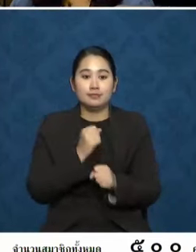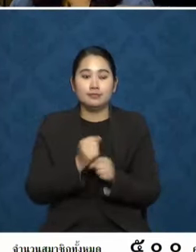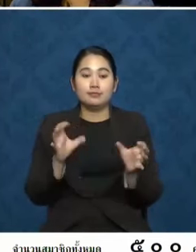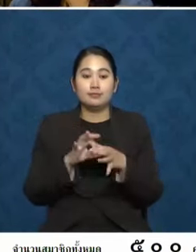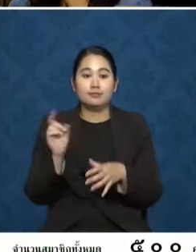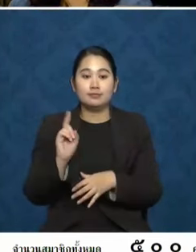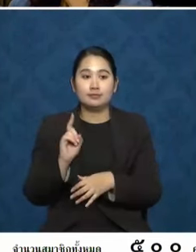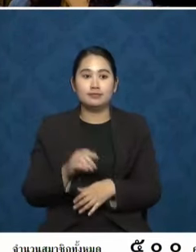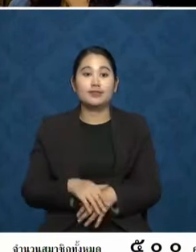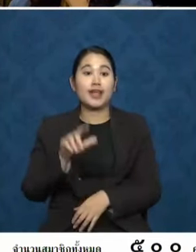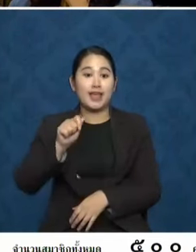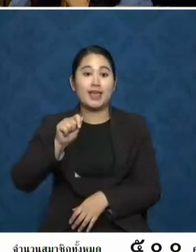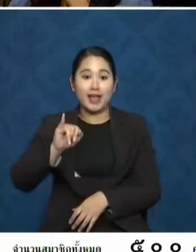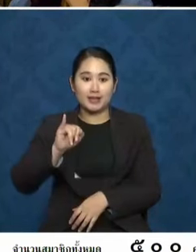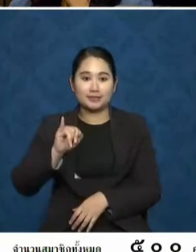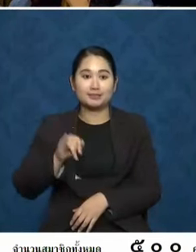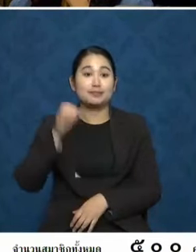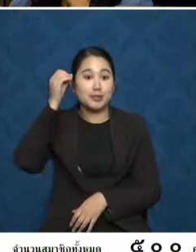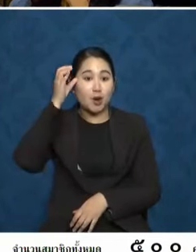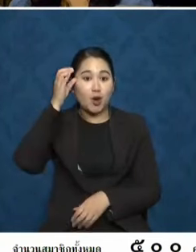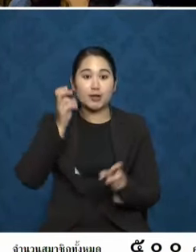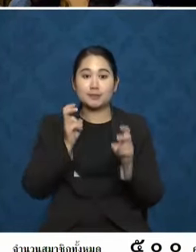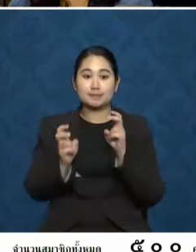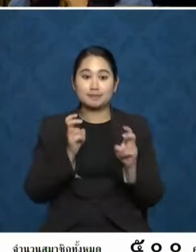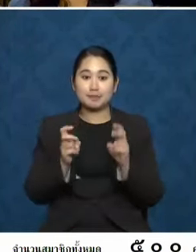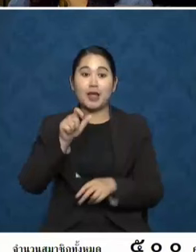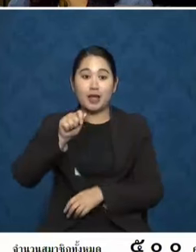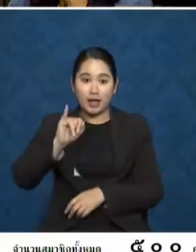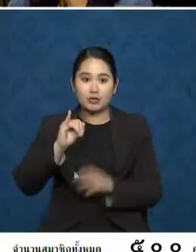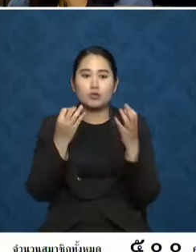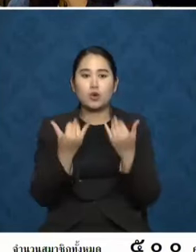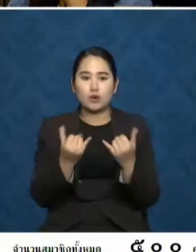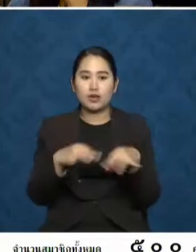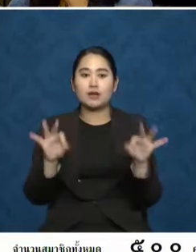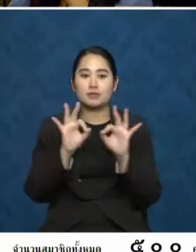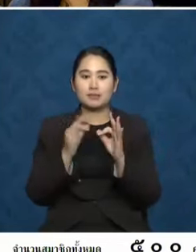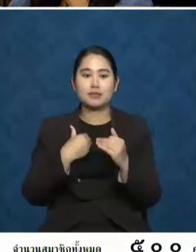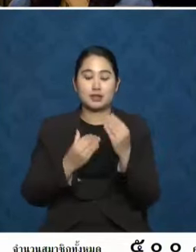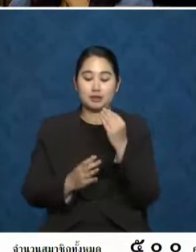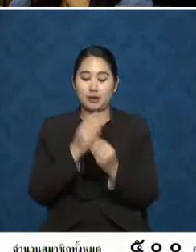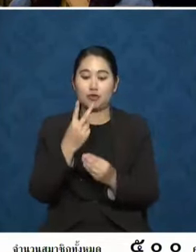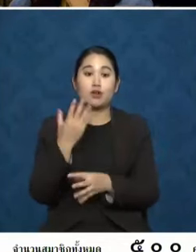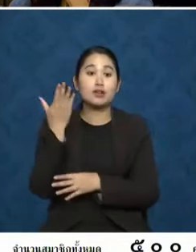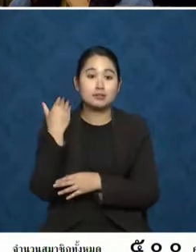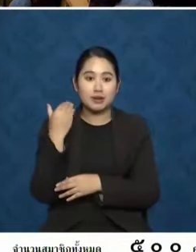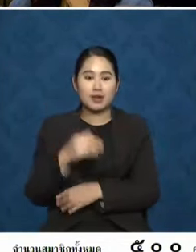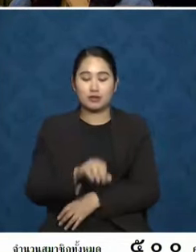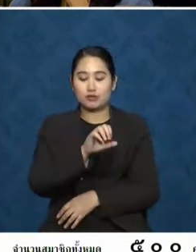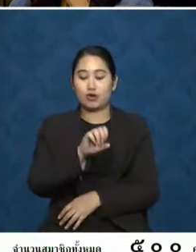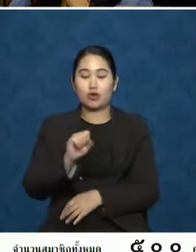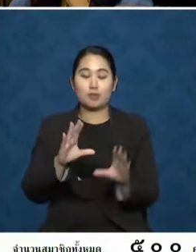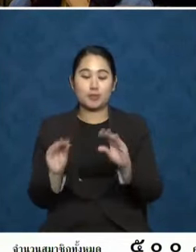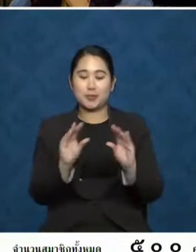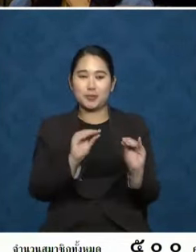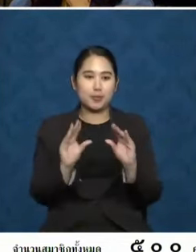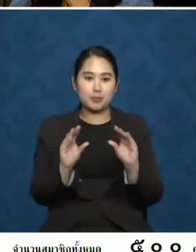ือเรื่องของ AI หรือปัญญาประดิตAI เป็เรื่องสำคัญสองสัดอที่ผ่านมาเพอนสมาชิกในสัวก็ยนี้พ